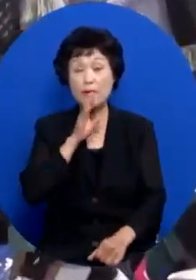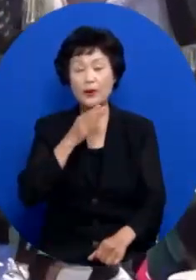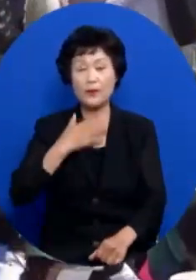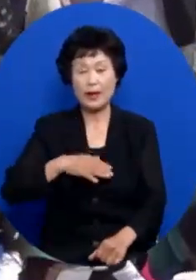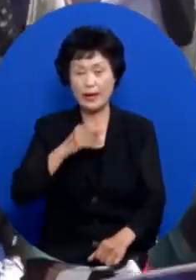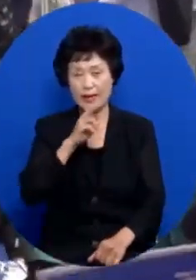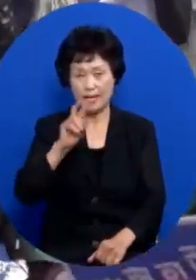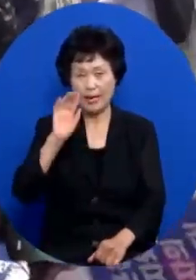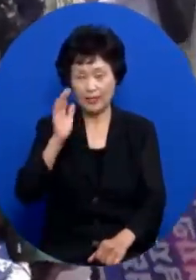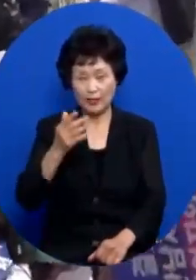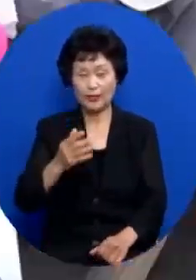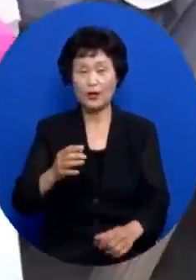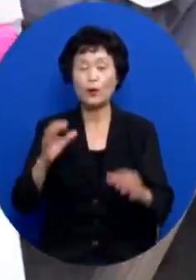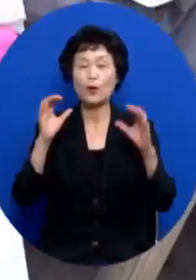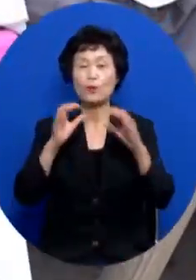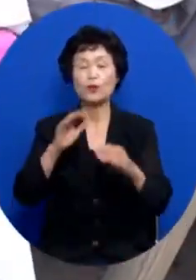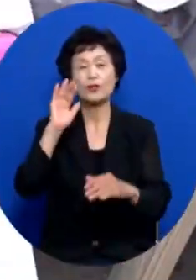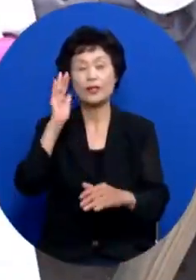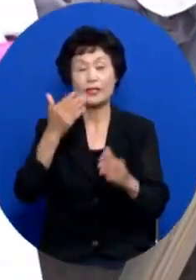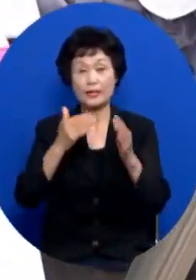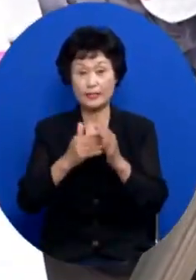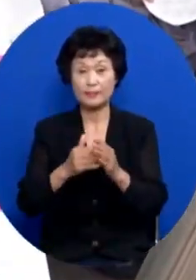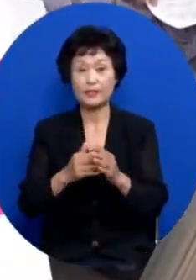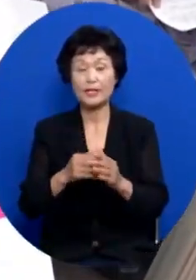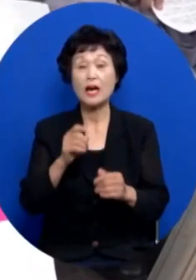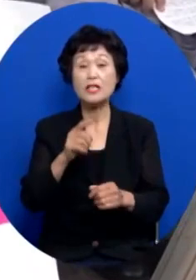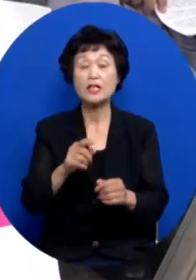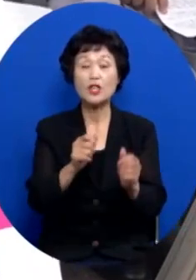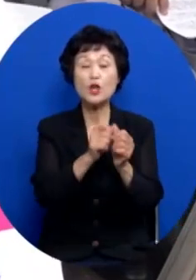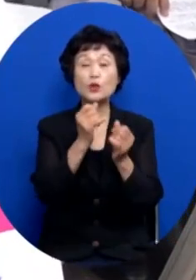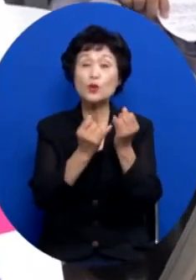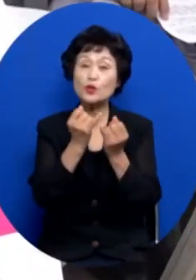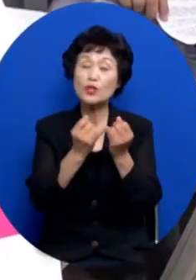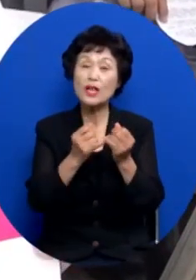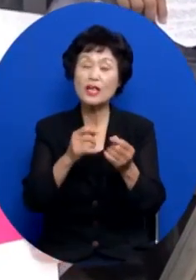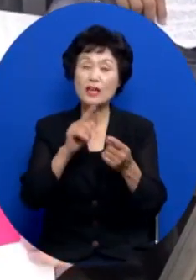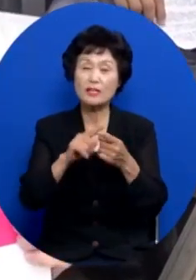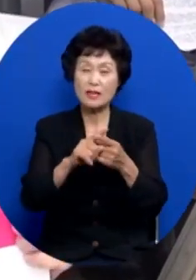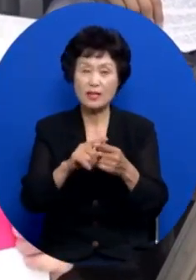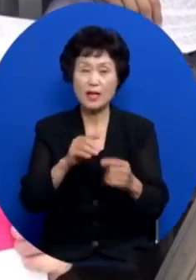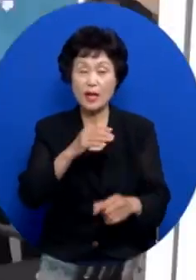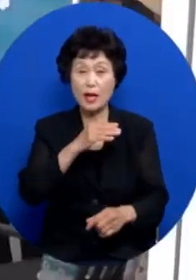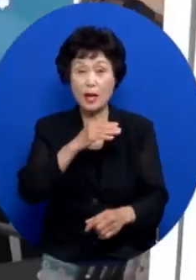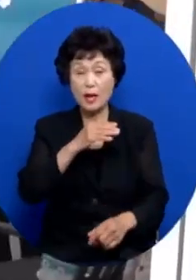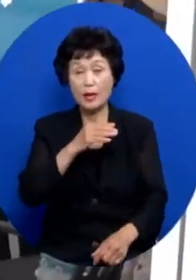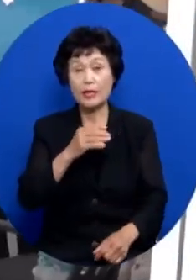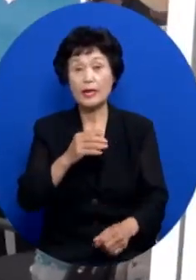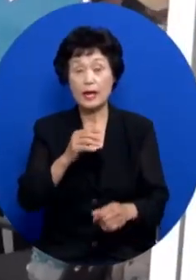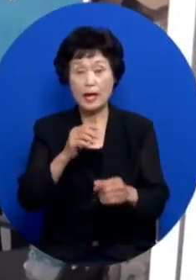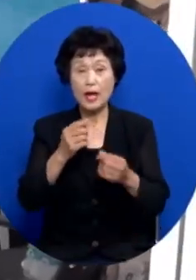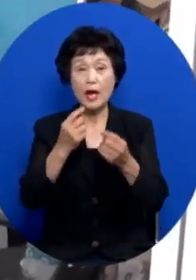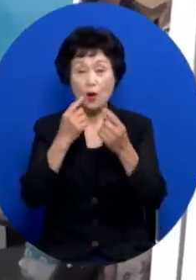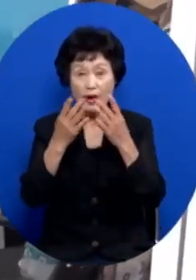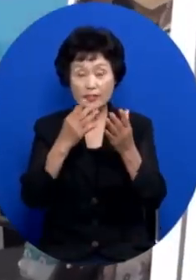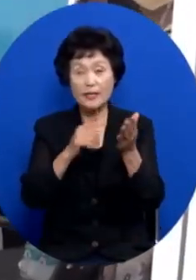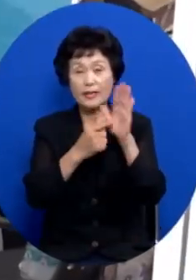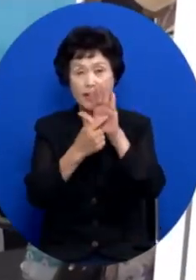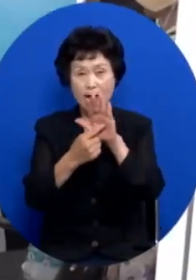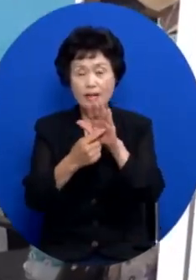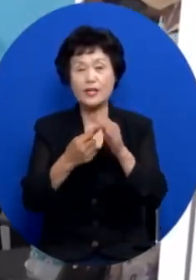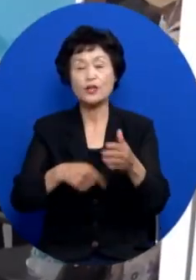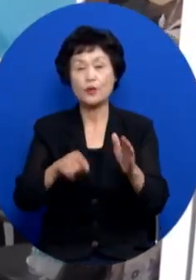올해는 국민대회와 함께 동성애의 실체를 바로 알리고 이 건강한 가정, 성윤리에 대해 알리는